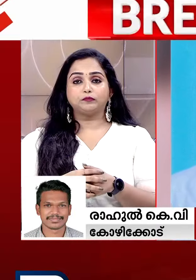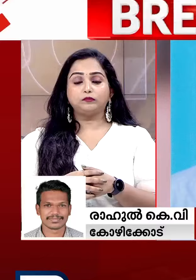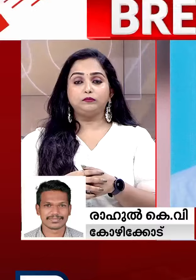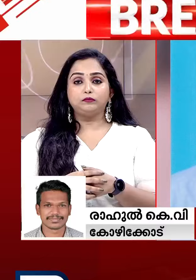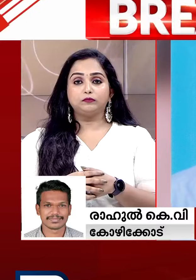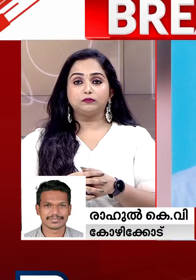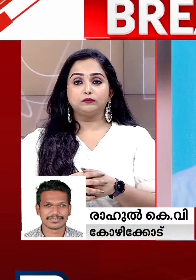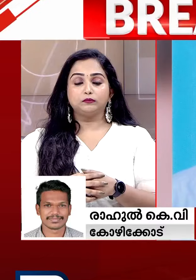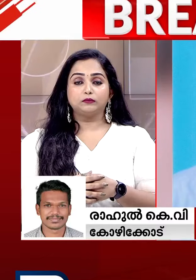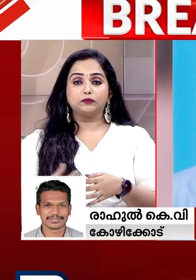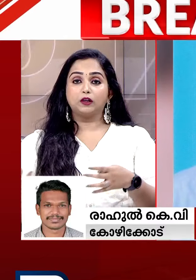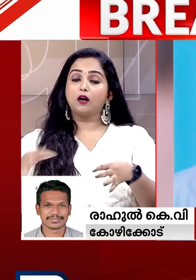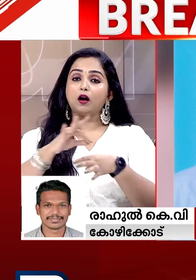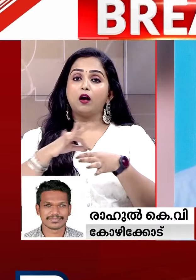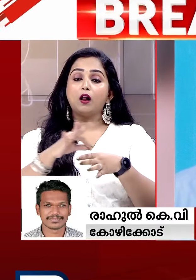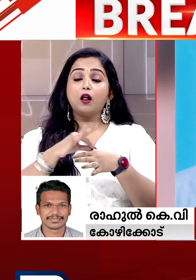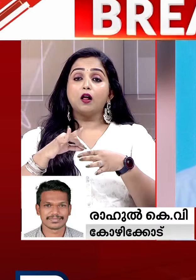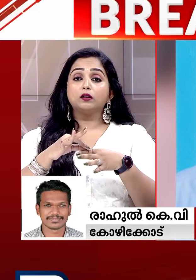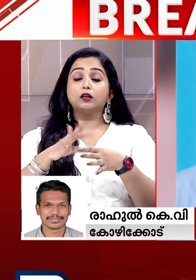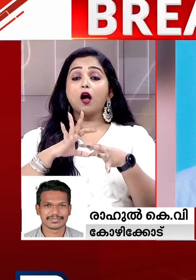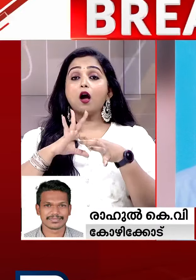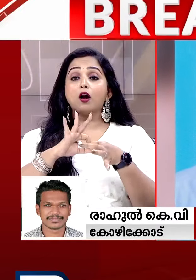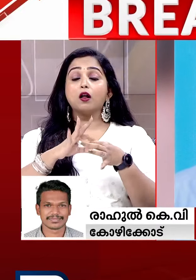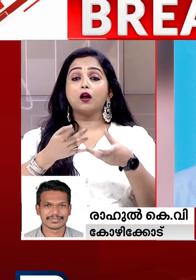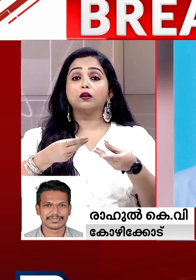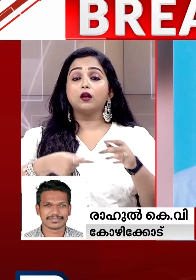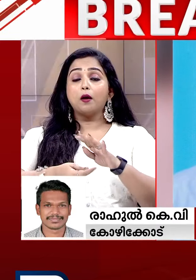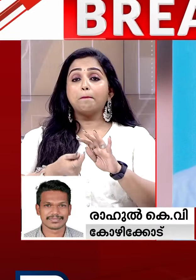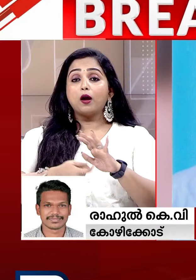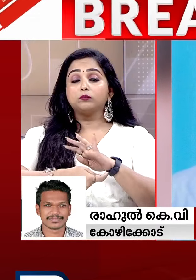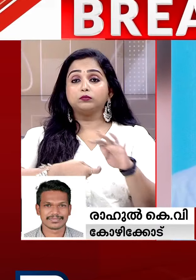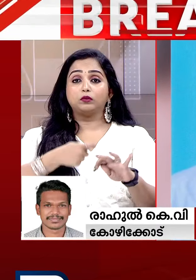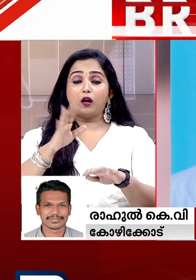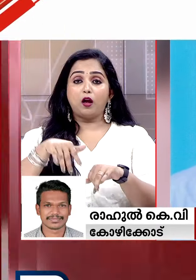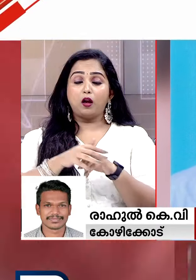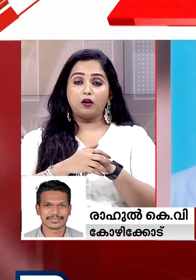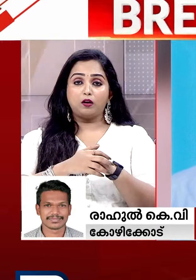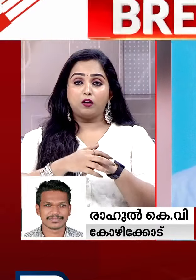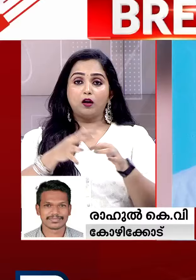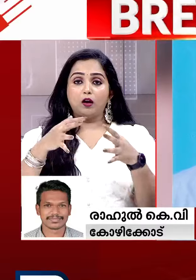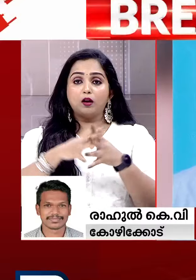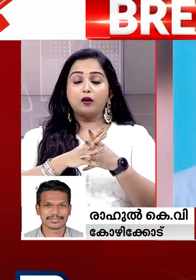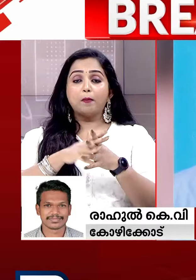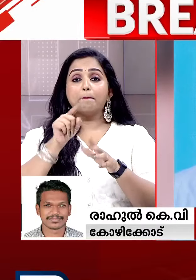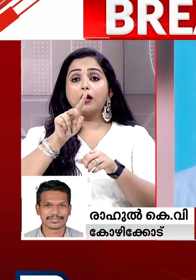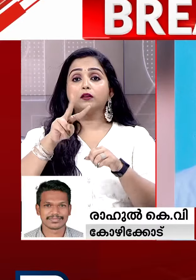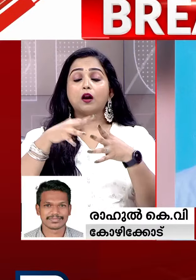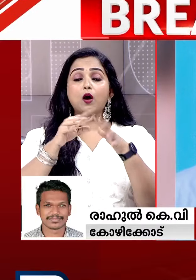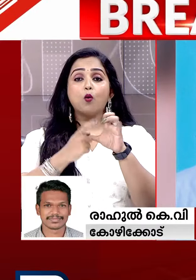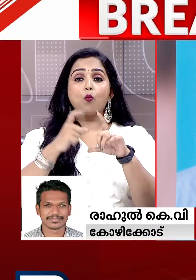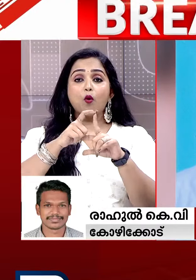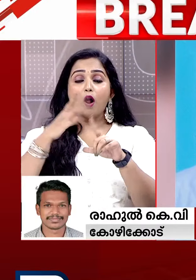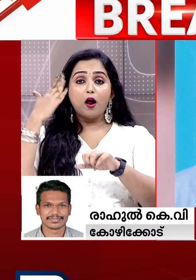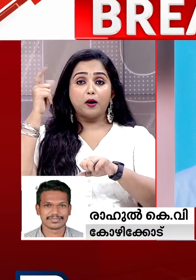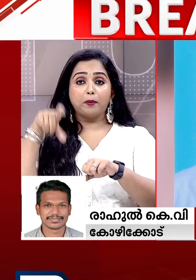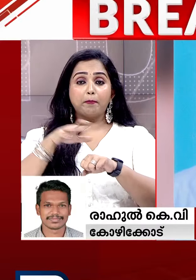ക്രിപ്റ്റോ കറൻസി വഴിയുള്ള സാമ്പത്തിക തട്ടിപ്പ് ആ ഒരു കേസിലാണ് കൊടുവള്ളി നഗരസഭ 12th വാർഡ് കൗൺസിലറായ അഹമ്മദ് ഉനൈസിനെ അറസ്റ്റ് ചെയ്തിട്ടുള്ളത്. TT റഹീം